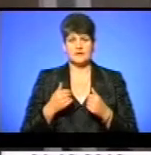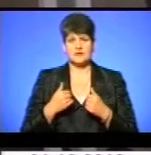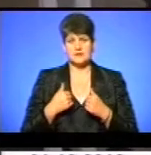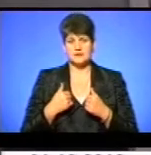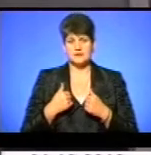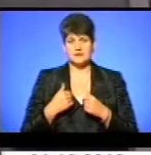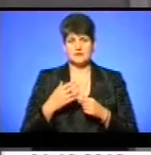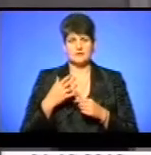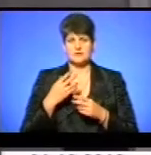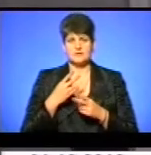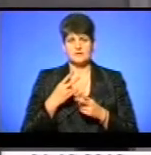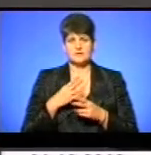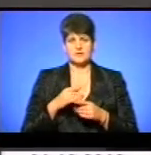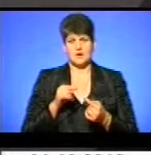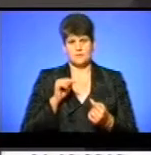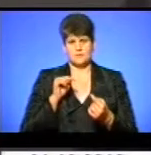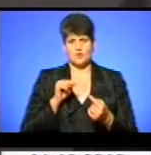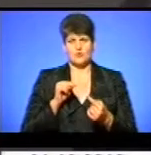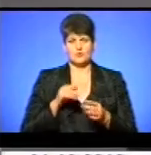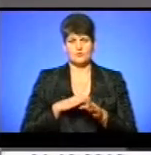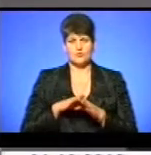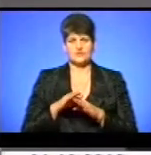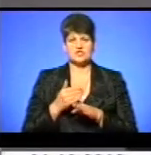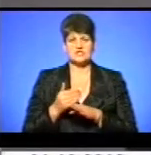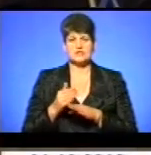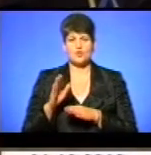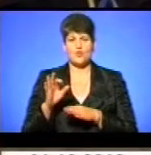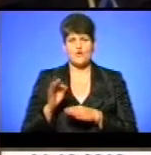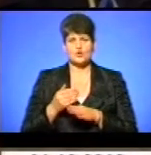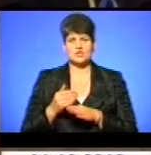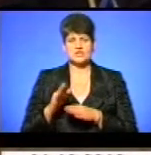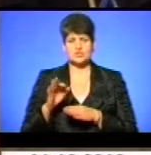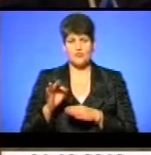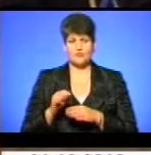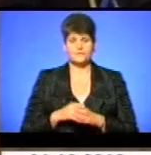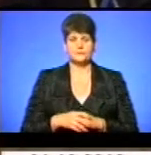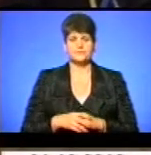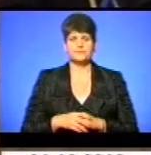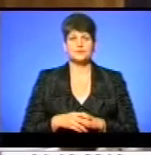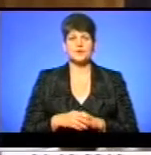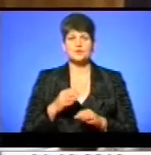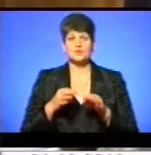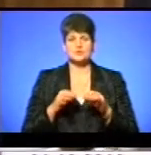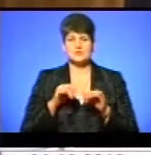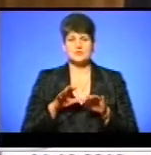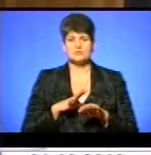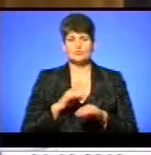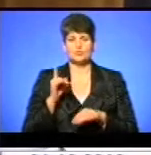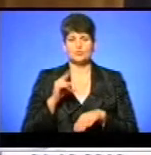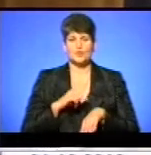Я визнаю. Категорично заперечую. Частково. Судовий процес тривав майже